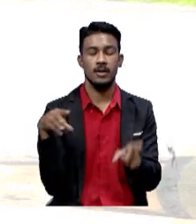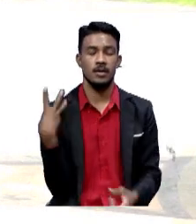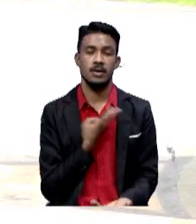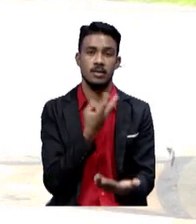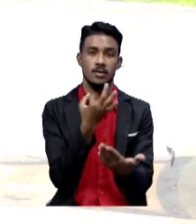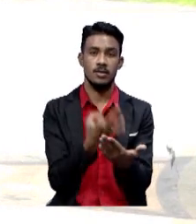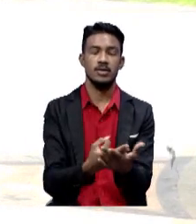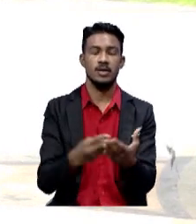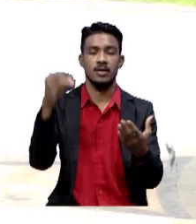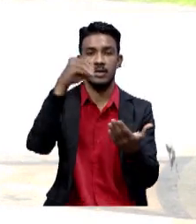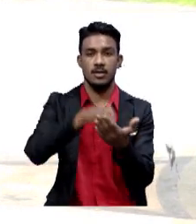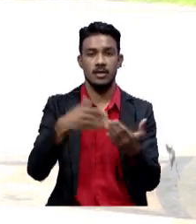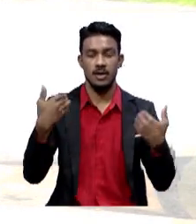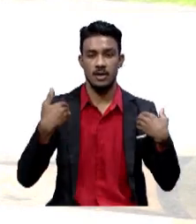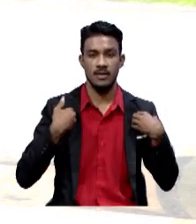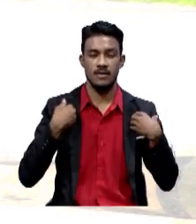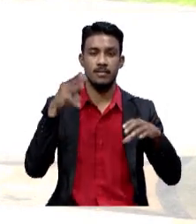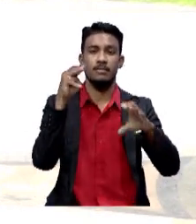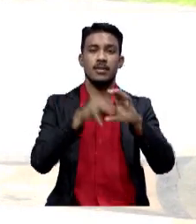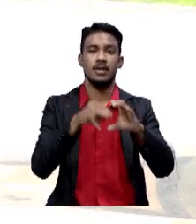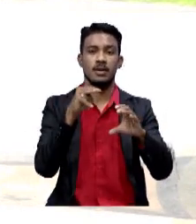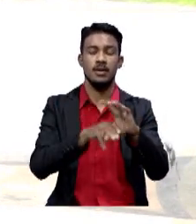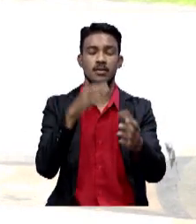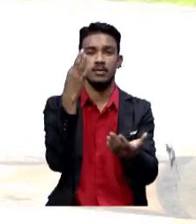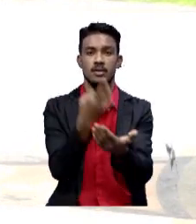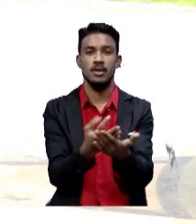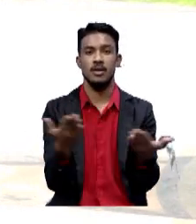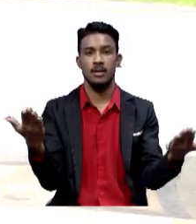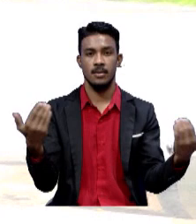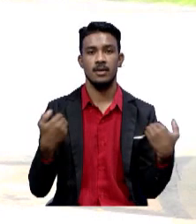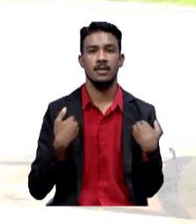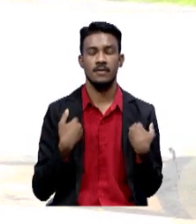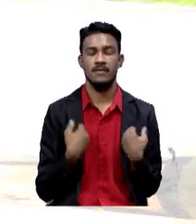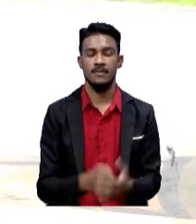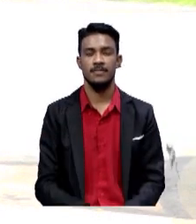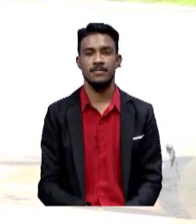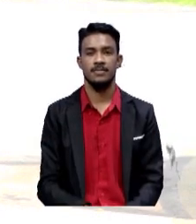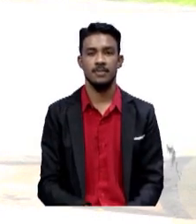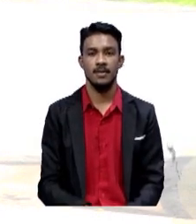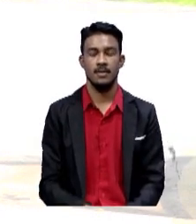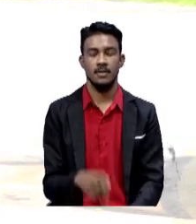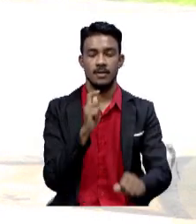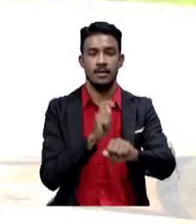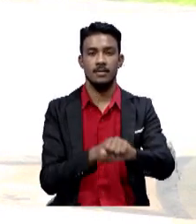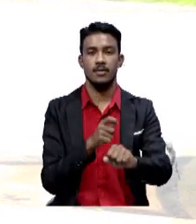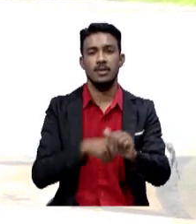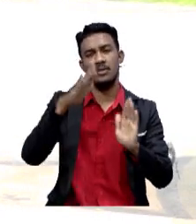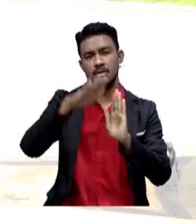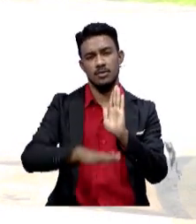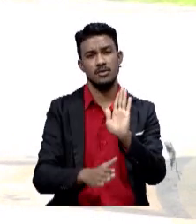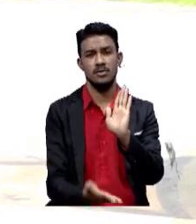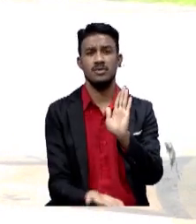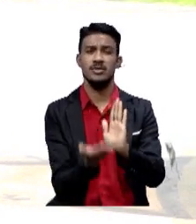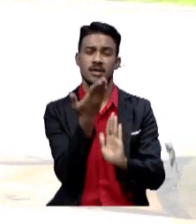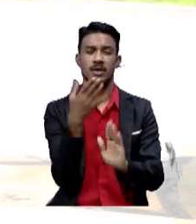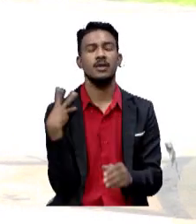iha Amerika dua finansierus. Nebe ni ni nasa situ saun ini tuhun saya. Ita bela lakon, ita